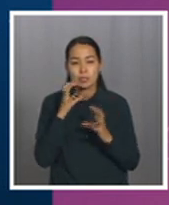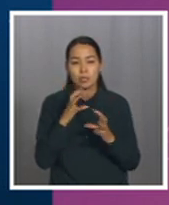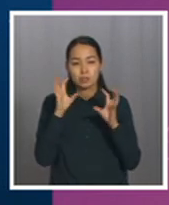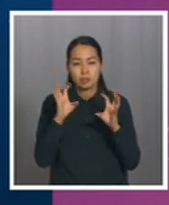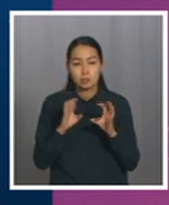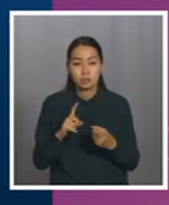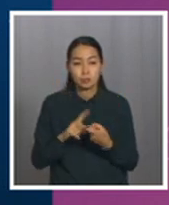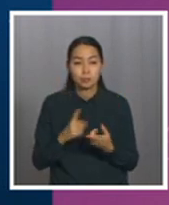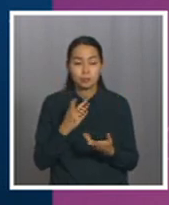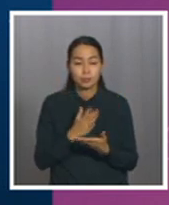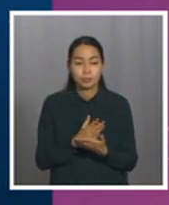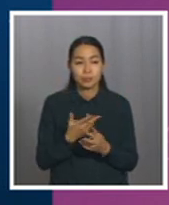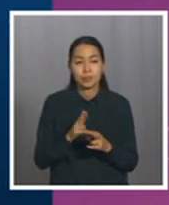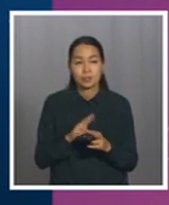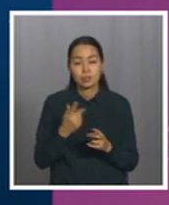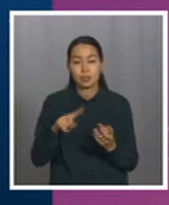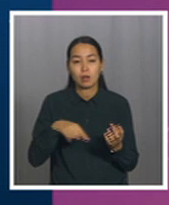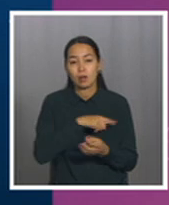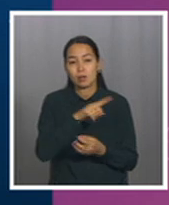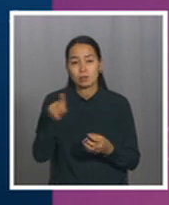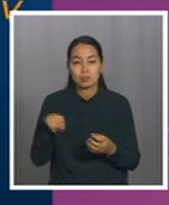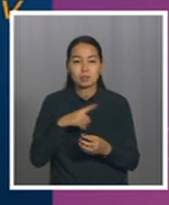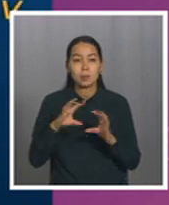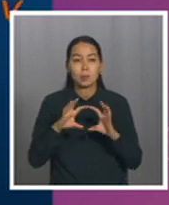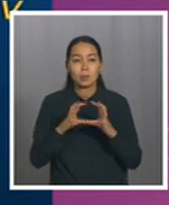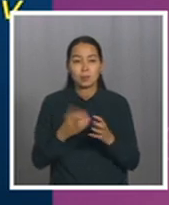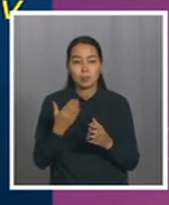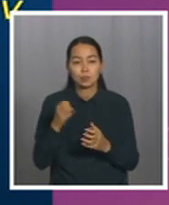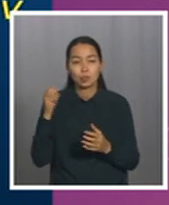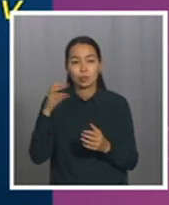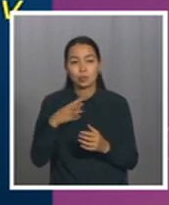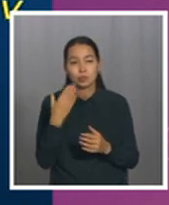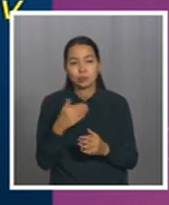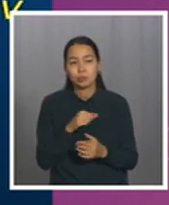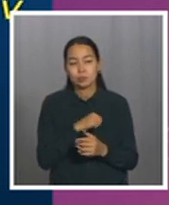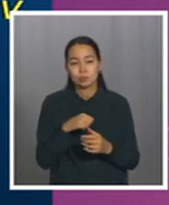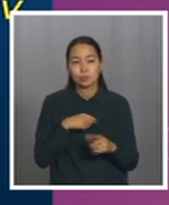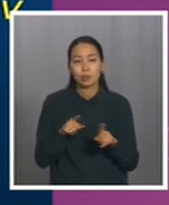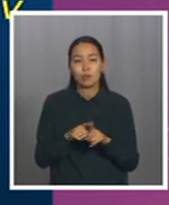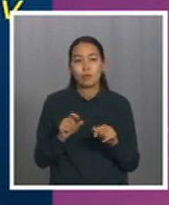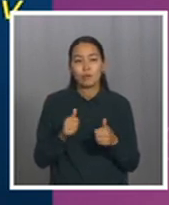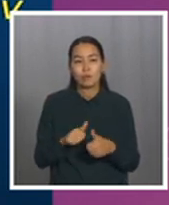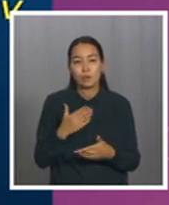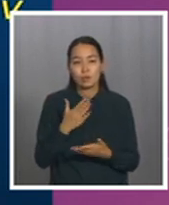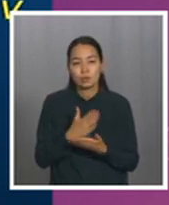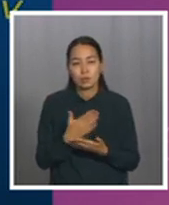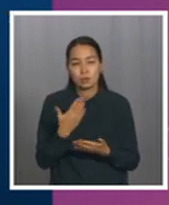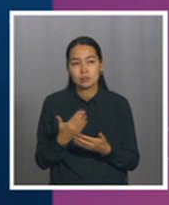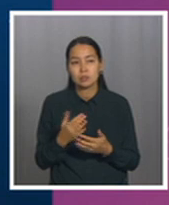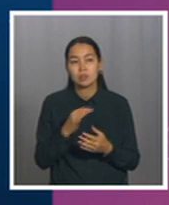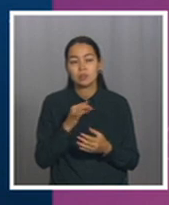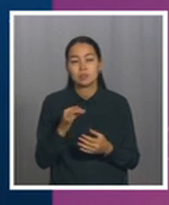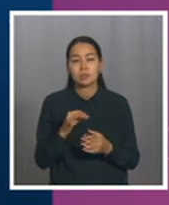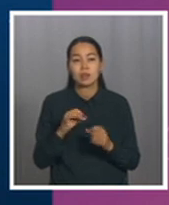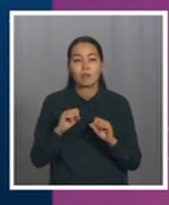байланысты. Күнді айнала қозғалатын планеталар күннен ең алыс орналасқан кезде ең аз жылдамдықпен қозғалады, және